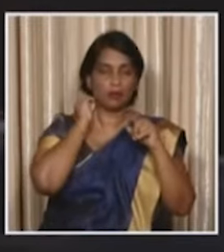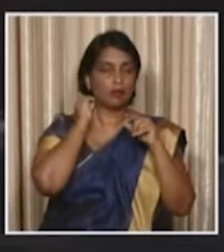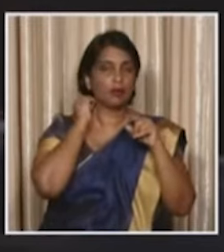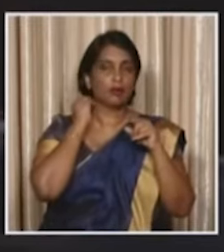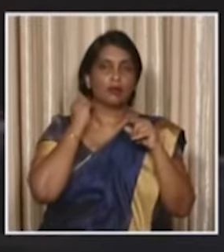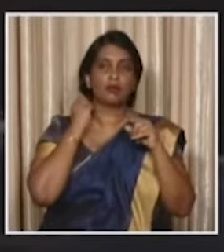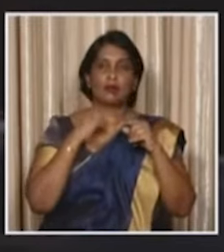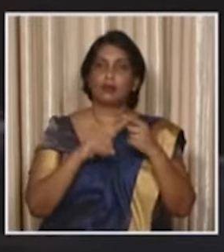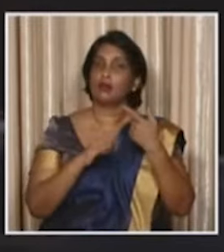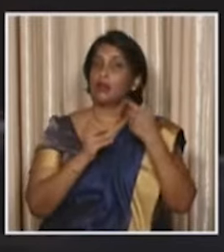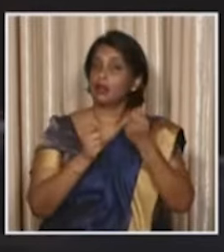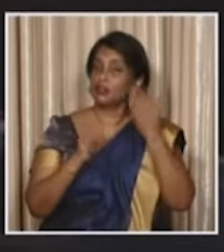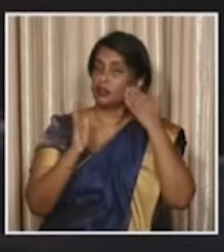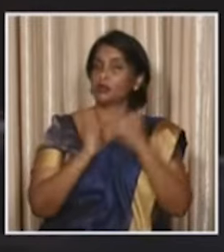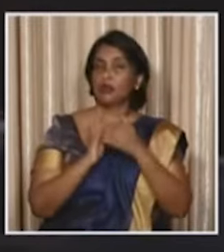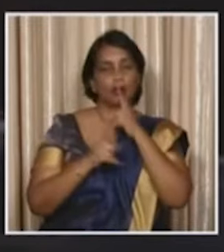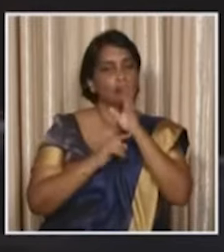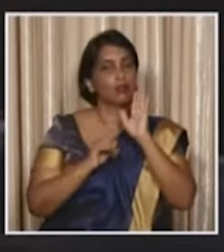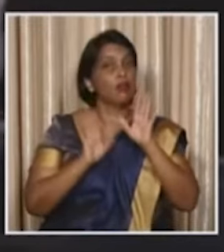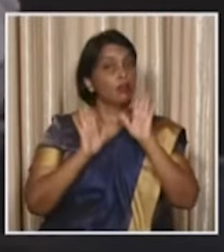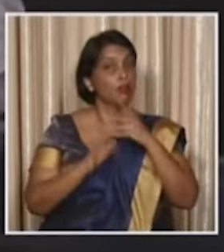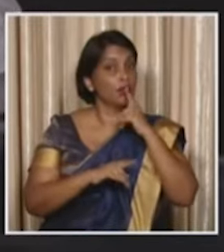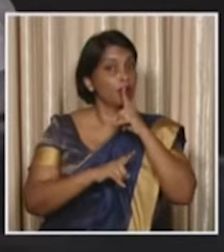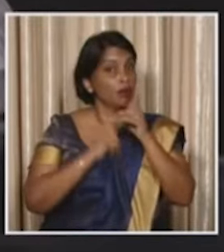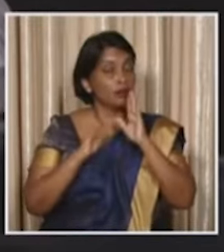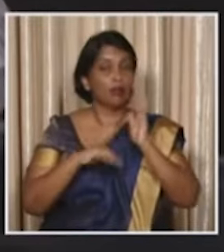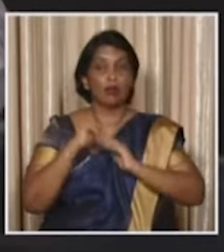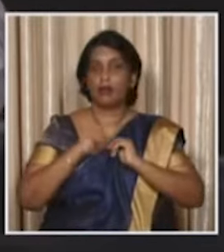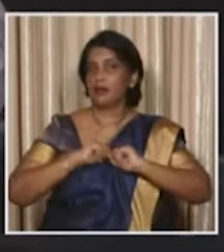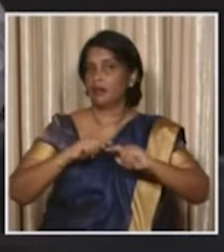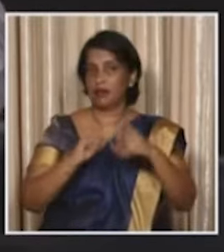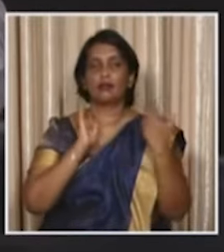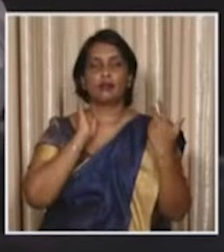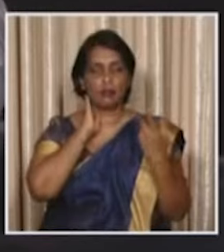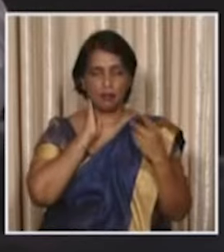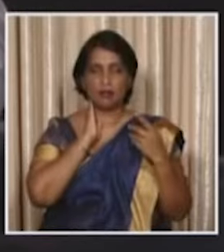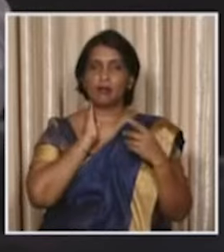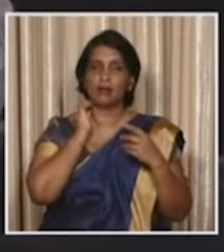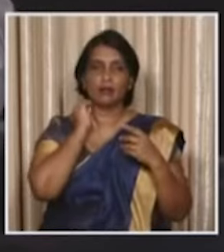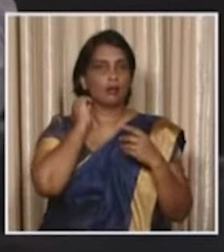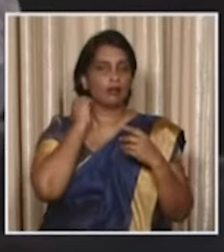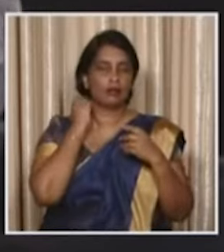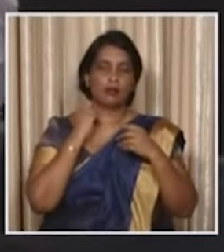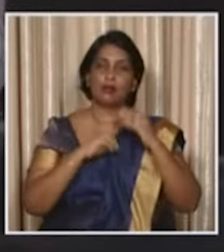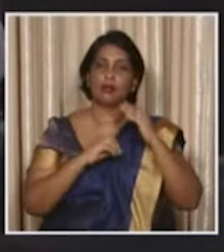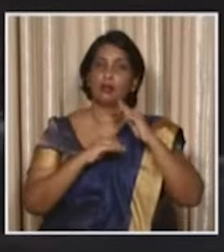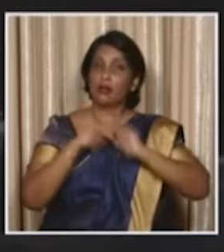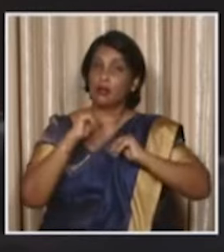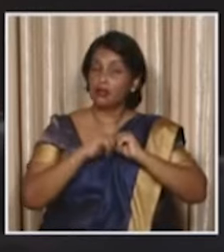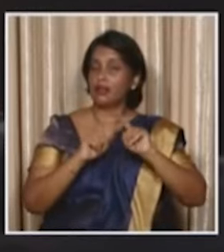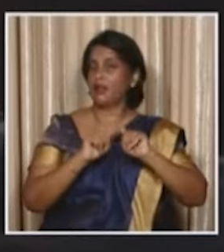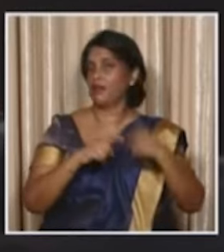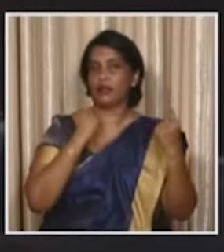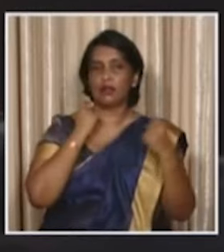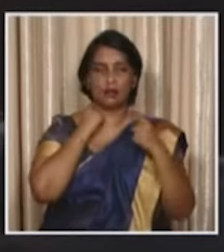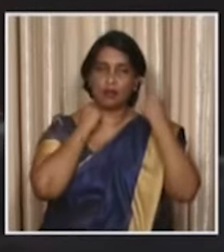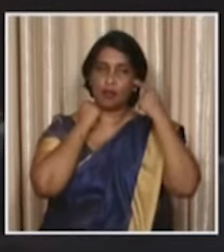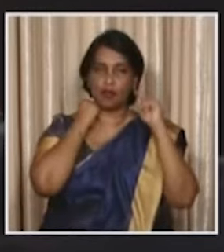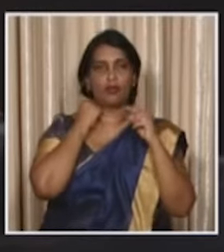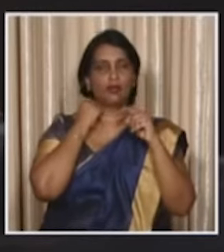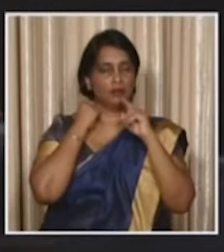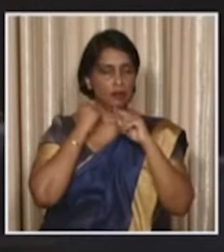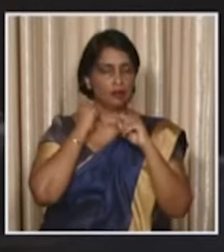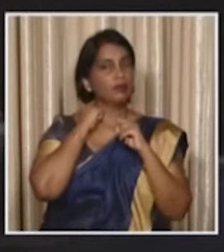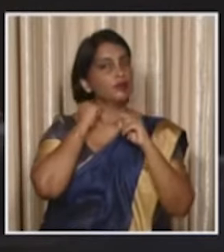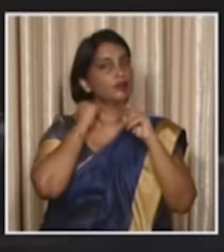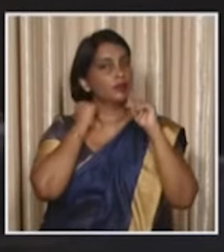අපනයන මත පදනම් වෙච්ච ආර්ථිකයක් ගැන කතා කරනවා. කතා කරාට ක්‍රියාවෙන් ඒක කරන්නේ නැහැ. ක්‍රියාවෙන් කරන්නේ ඒකේ අනිත් පැත්ත. ඒ නිසා තමයි අපේ විවේචනේ එතනට